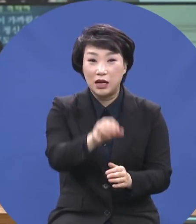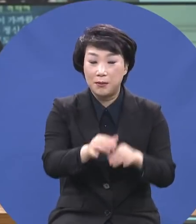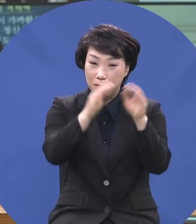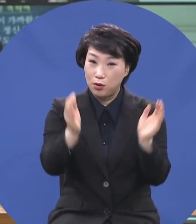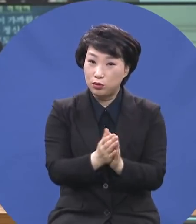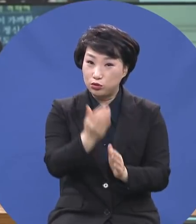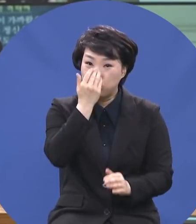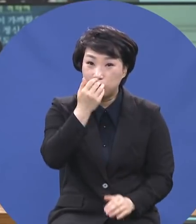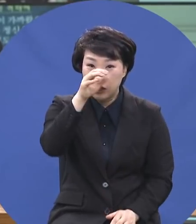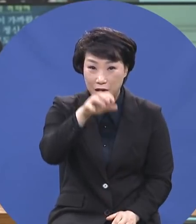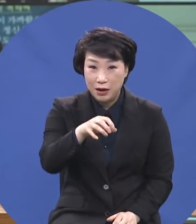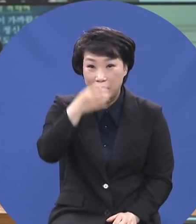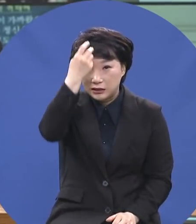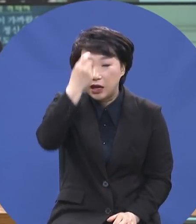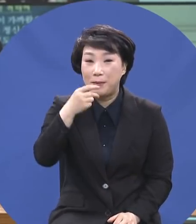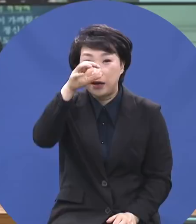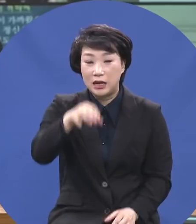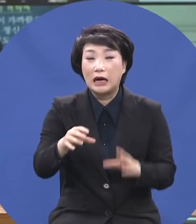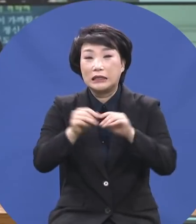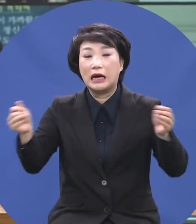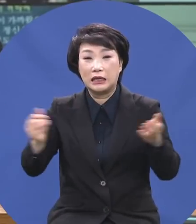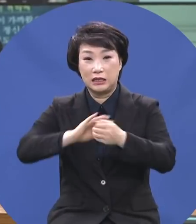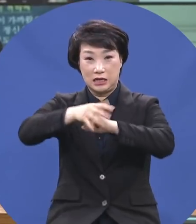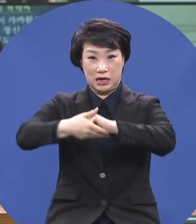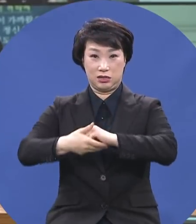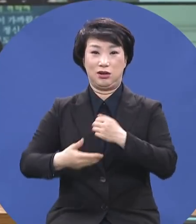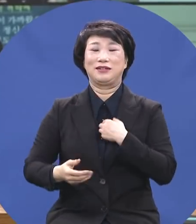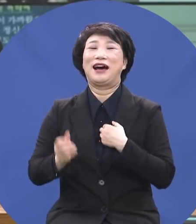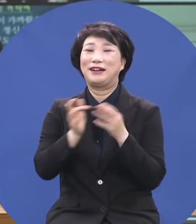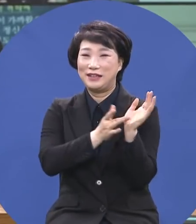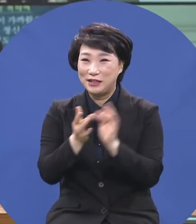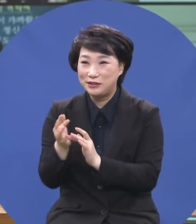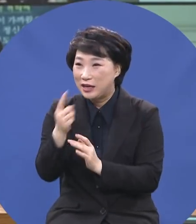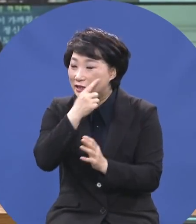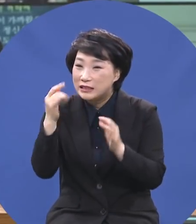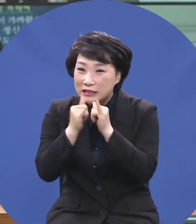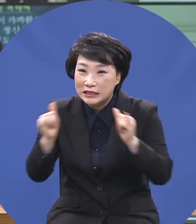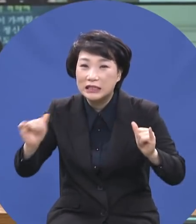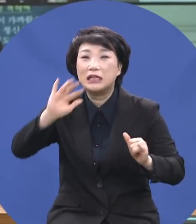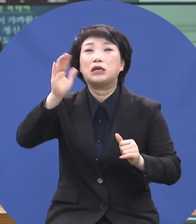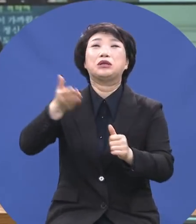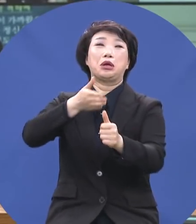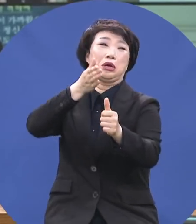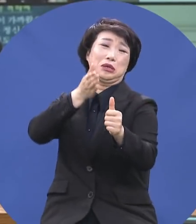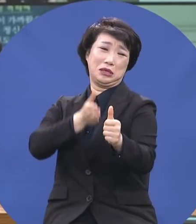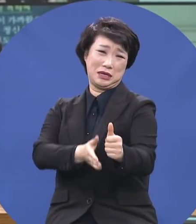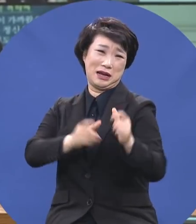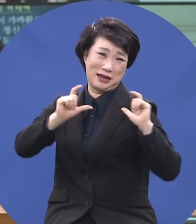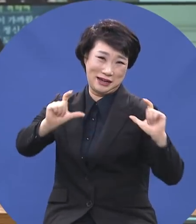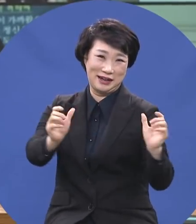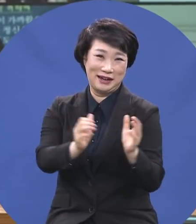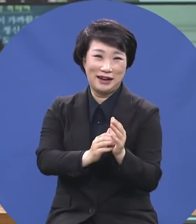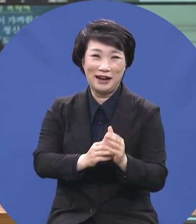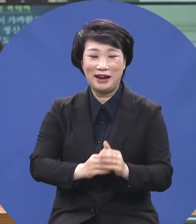예루살렘과 온 유대와 사마리아와 땅끝까지 이르러 내 증인이